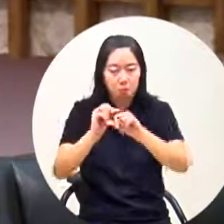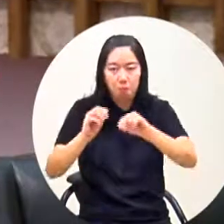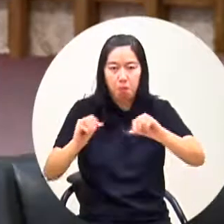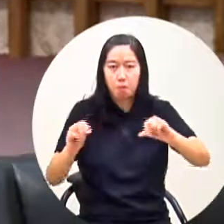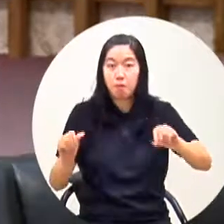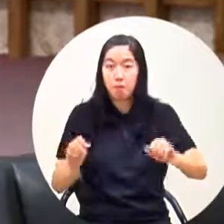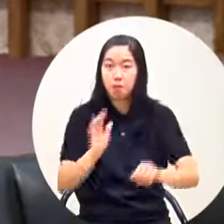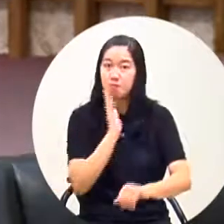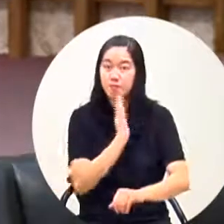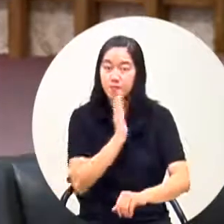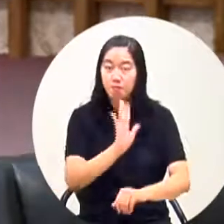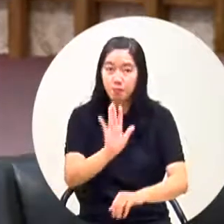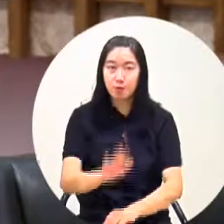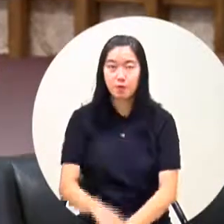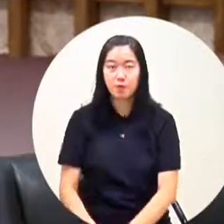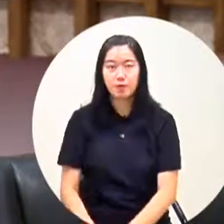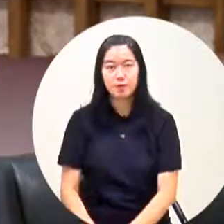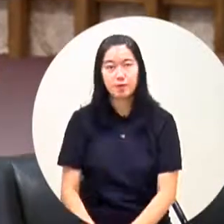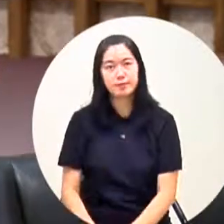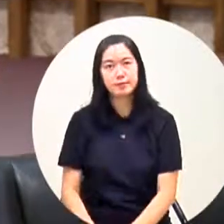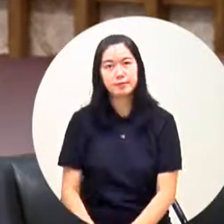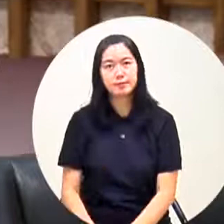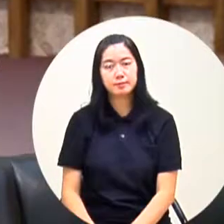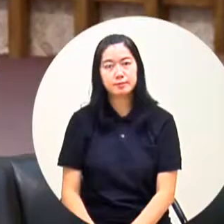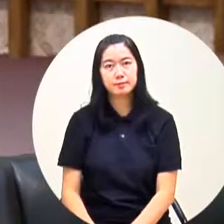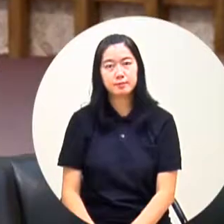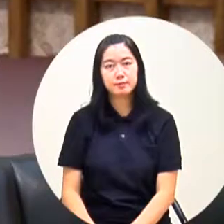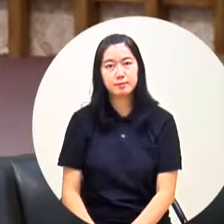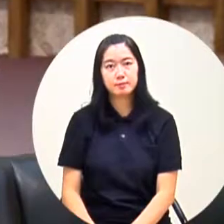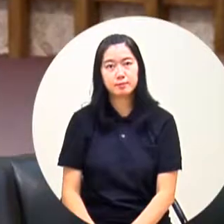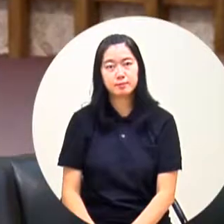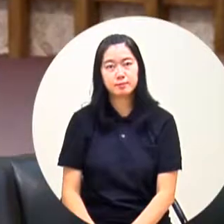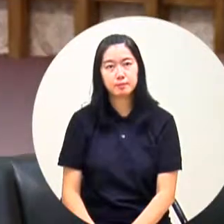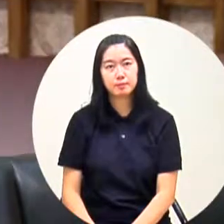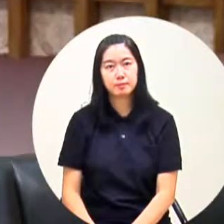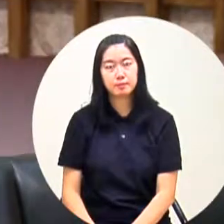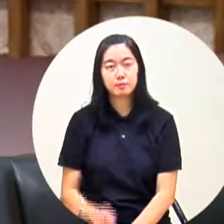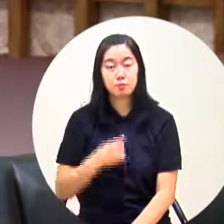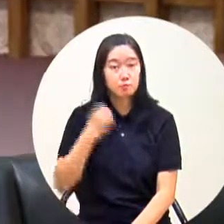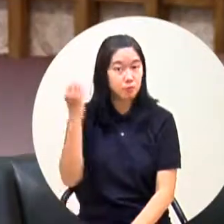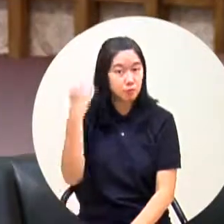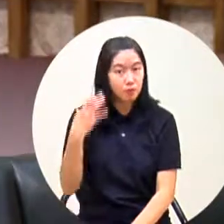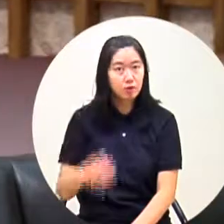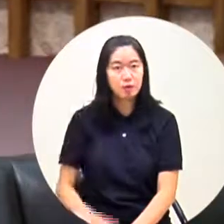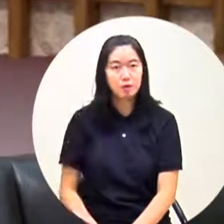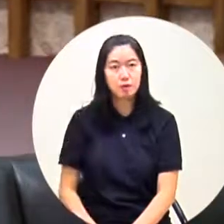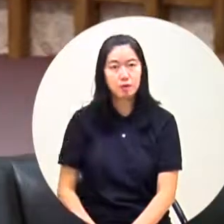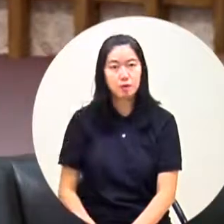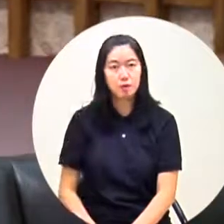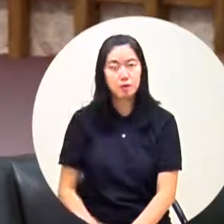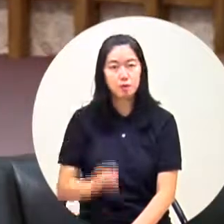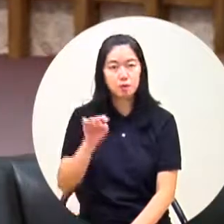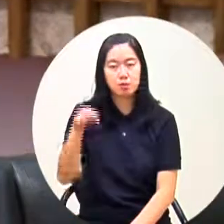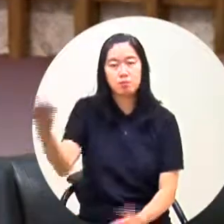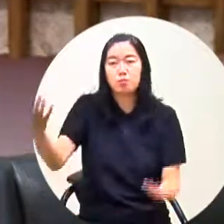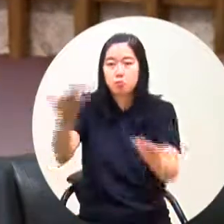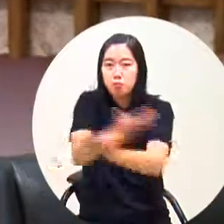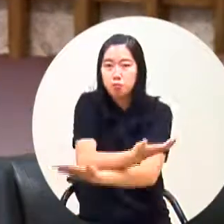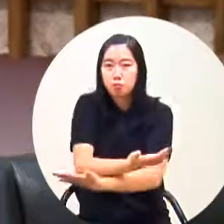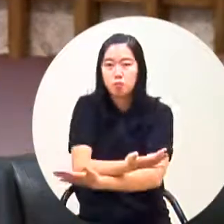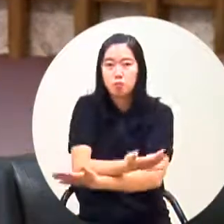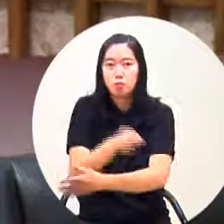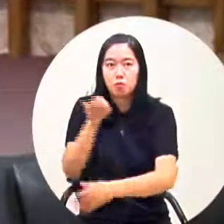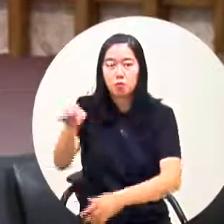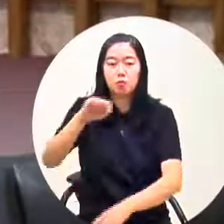我这我无专业，但是我。我了解起是安尼啦吼，听讲按用这个甲因交换，讲想带当去